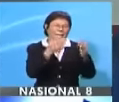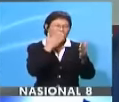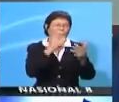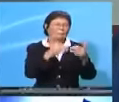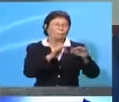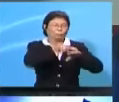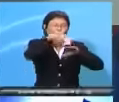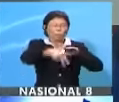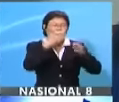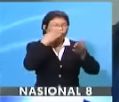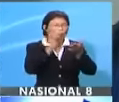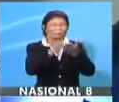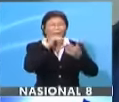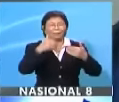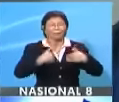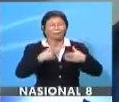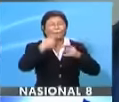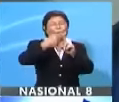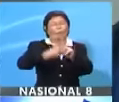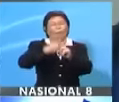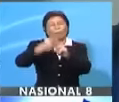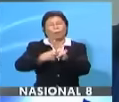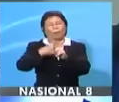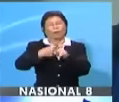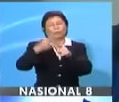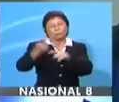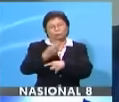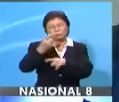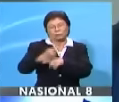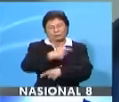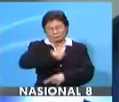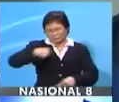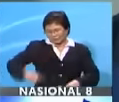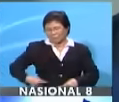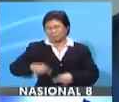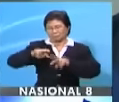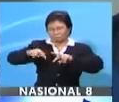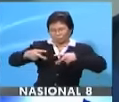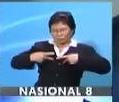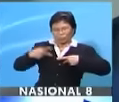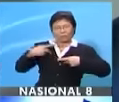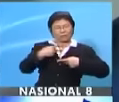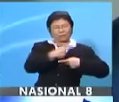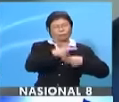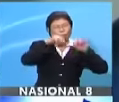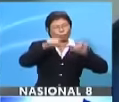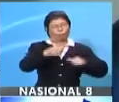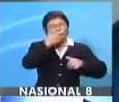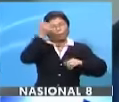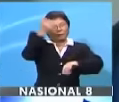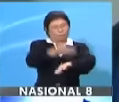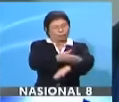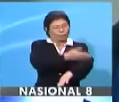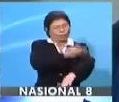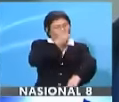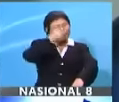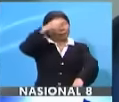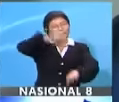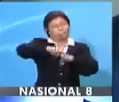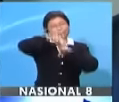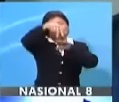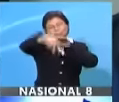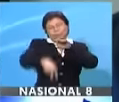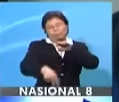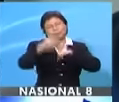But I think 1 month of training in China makes us still can provide a bit better quality dives. Okay, your first